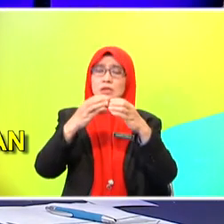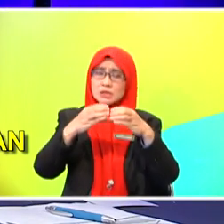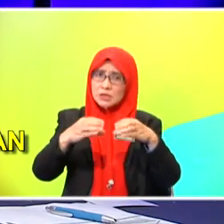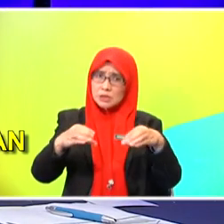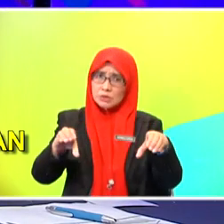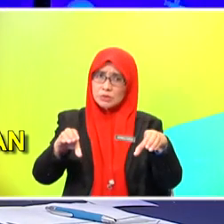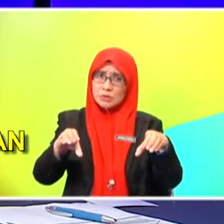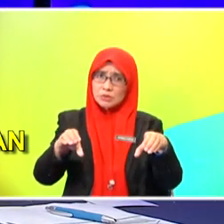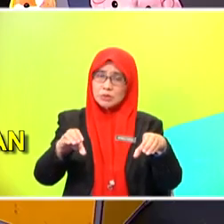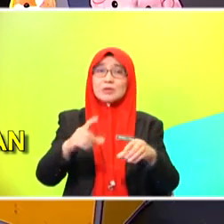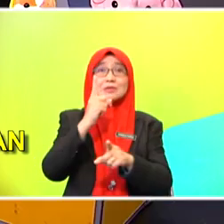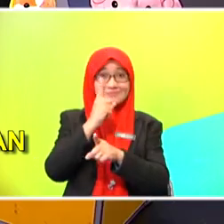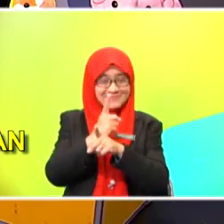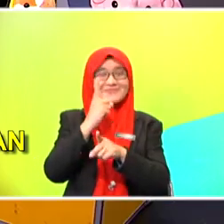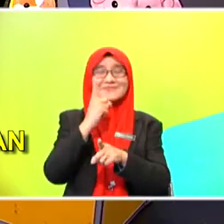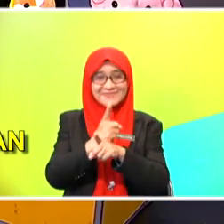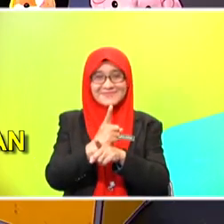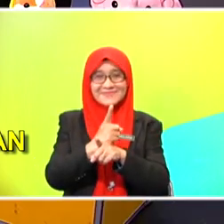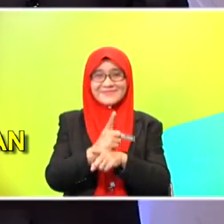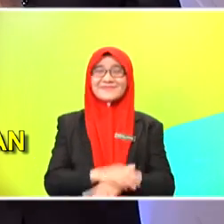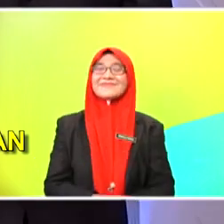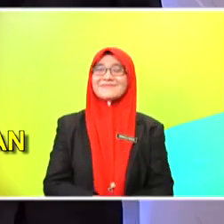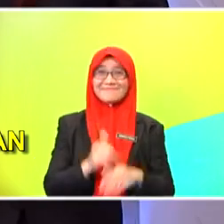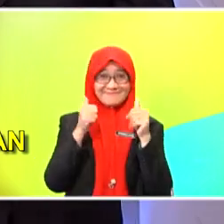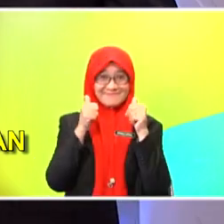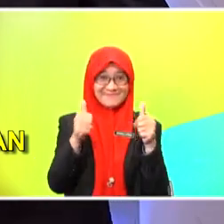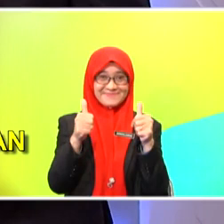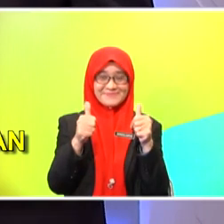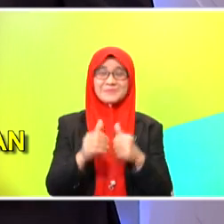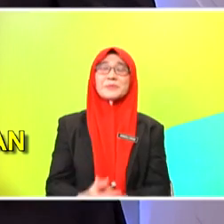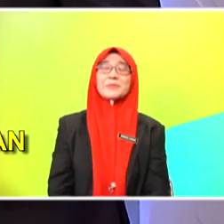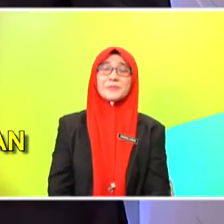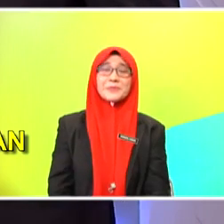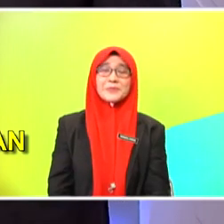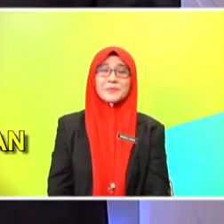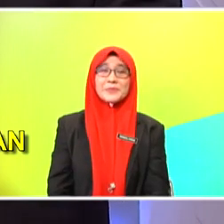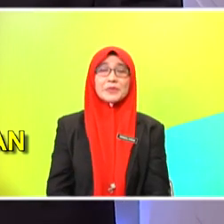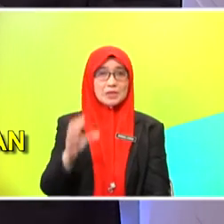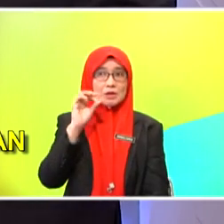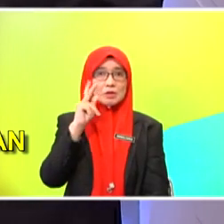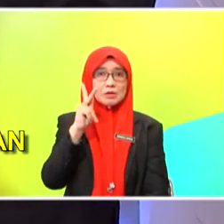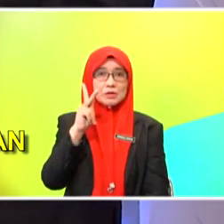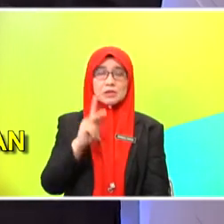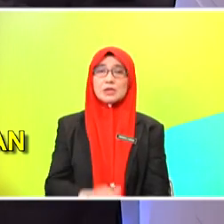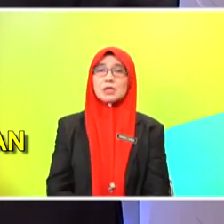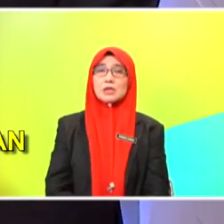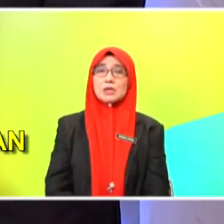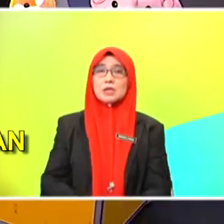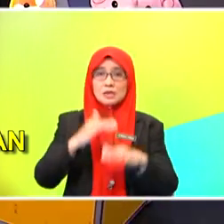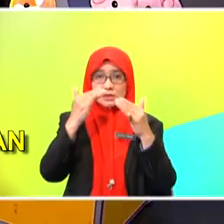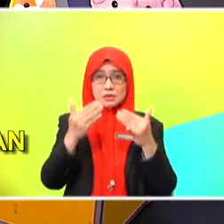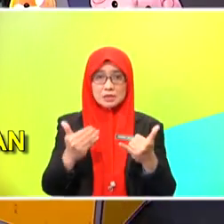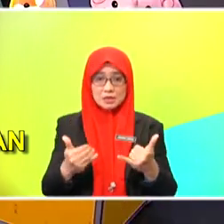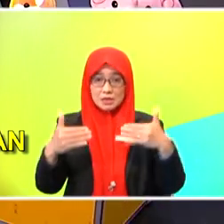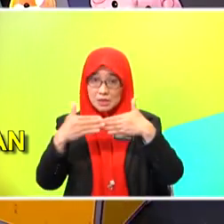Murid-murid, betul tak? Betul. Betul. Hebat Kak Ria kita. Murid-murid juga hebat, saya rasa. Okey, Ria. Nampaknya kita akan sambung